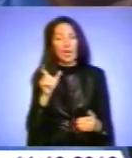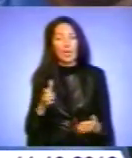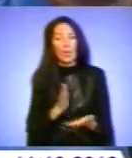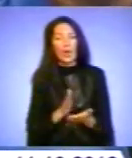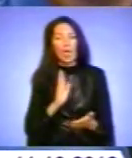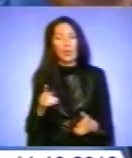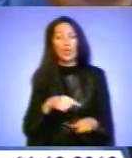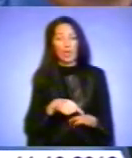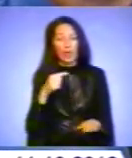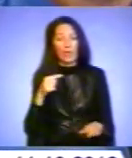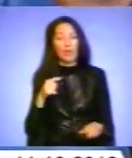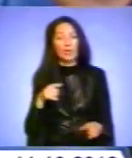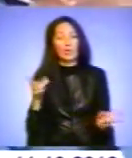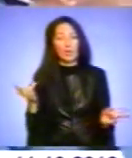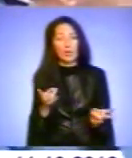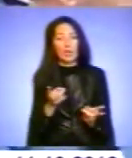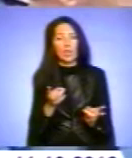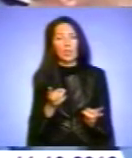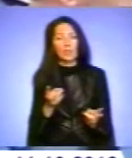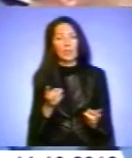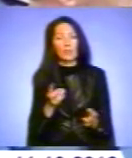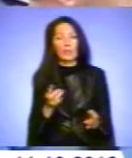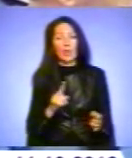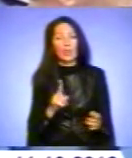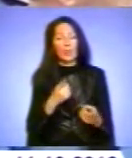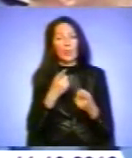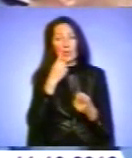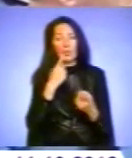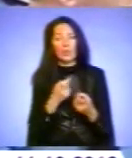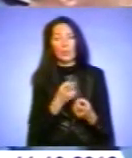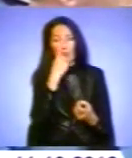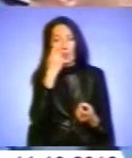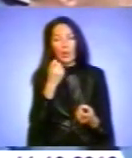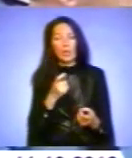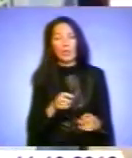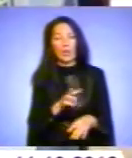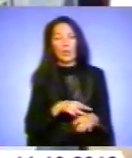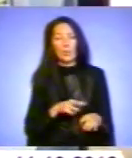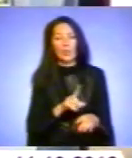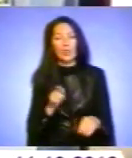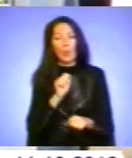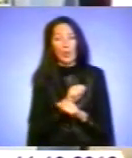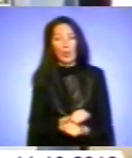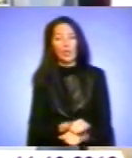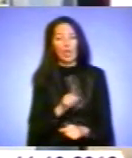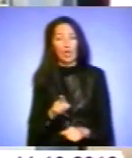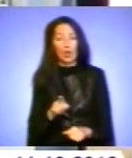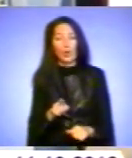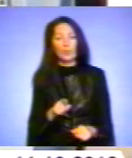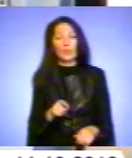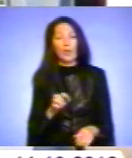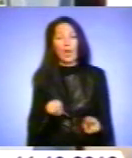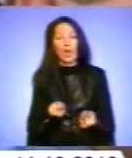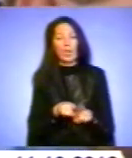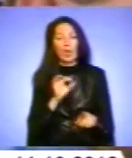відповідне реагування з належним ефектом – або запобігти правопорушенню, або припинити його. У вступному слові очільник обласної міліції